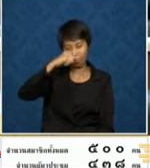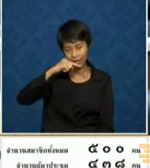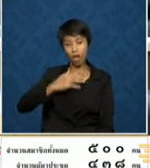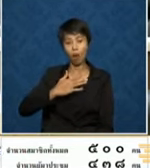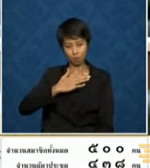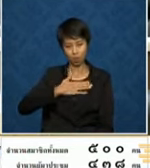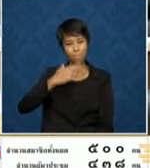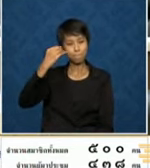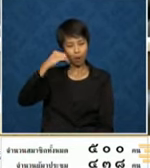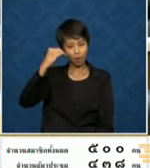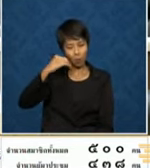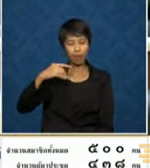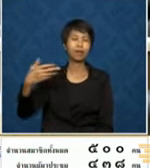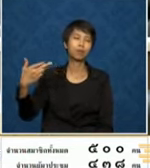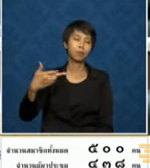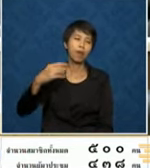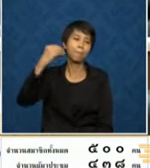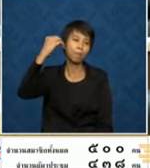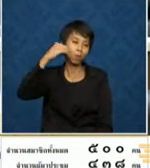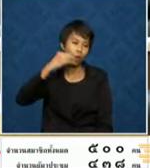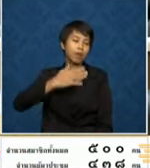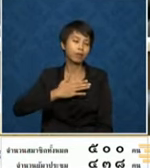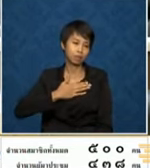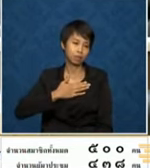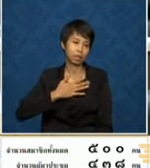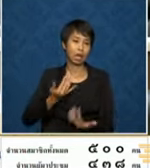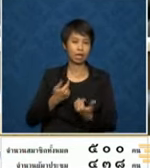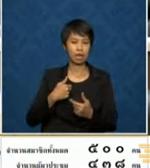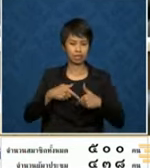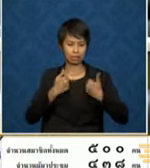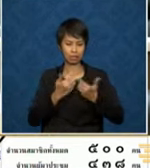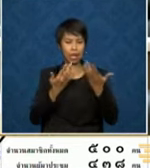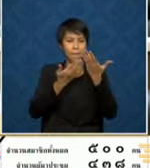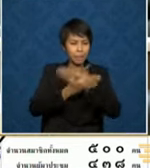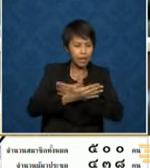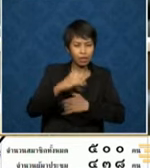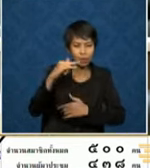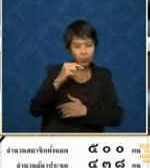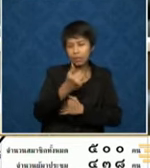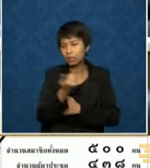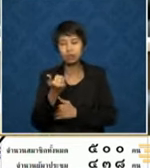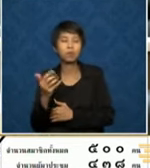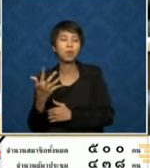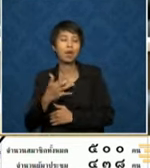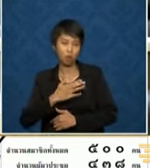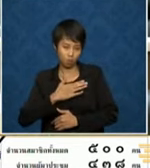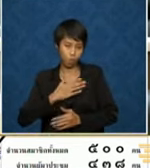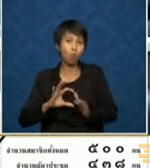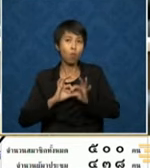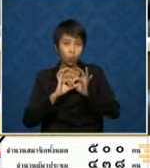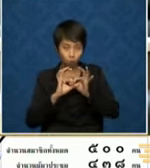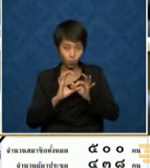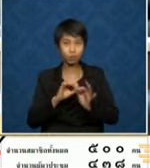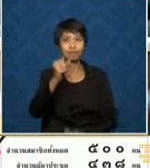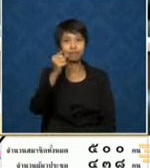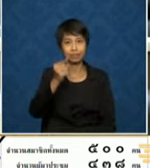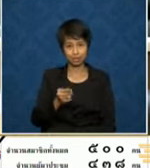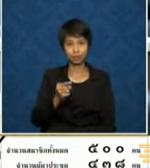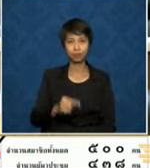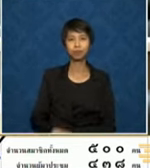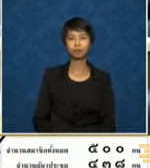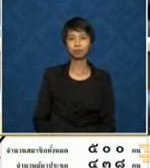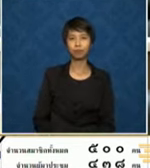ยคนหนึ่งที่ใช้บริการการบินไทยมาโดยตลอดไม่เปลี่ยนใจไปใช้สายการบินอื่นเลยครับเป็นข้อห่วงใยจริงๆครับท่านประธานครับเรื่องสุดท้